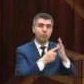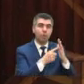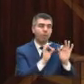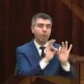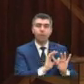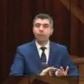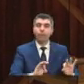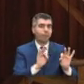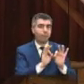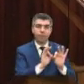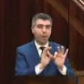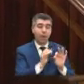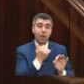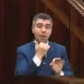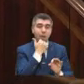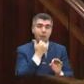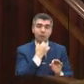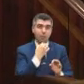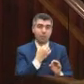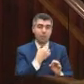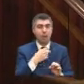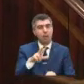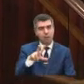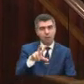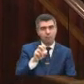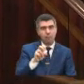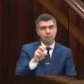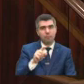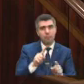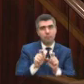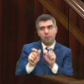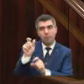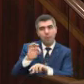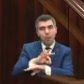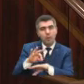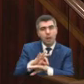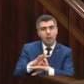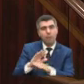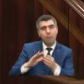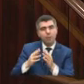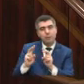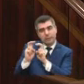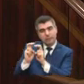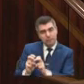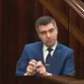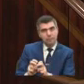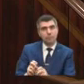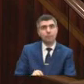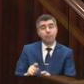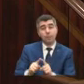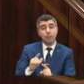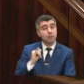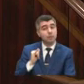الناس ديال المكتب الوطني، وهذا صراحة حنا كنتفهموا الوضعية ديالهم لأن كاين نقص في المواد البشرية وكيديروا بجهدهم، ولكن هذا الشيء راه